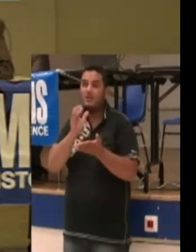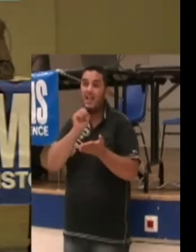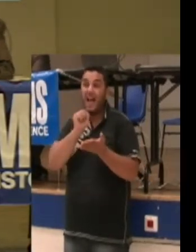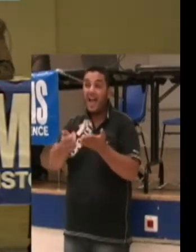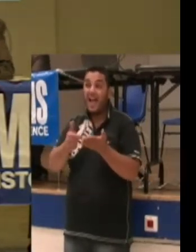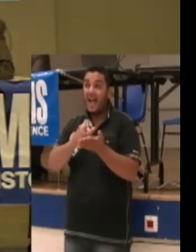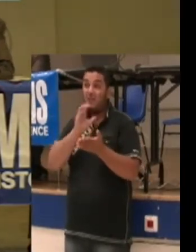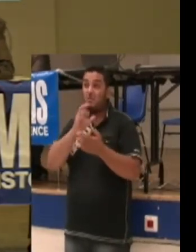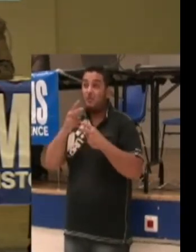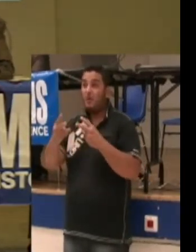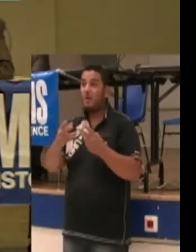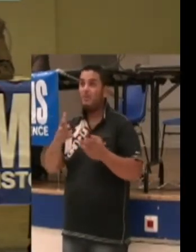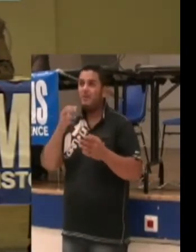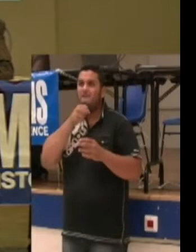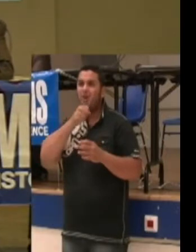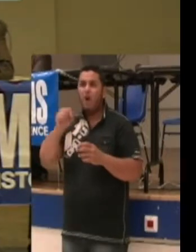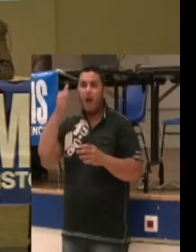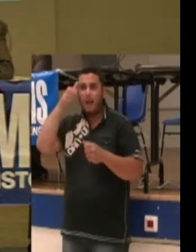ahlaha shi'an.